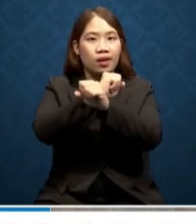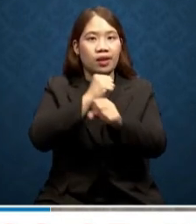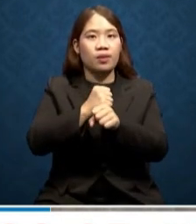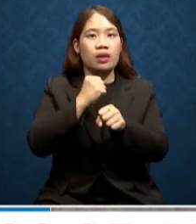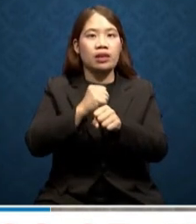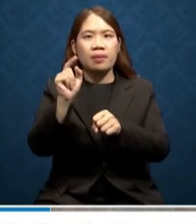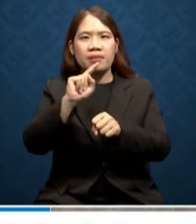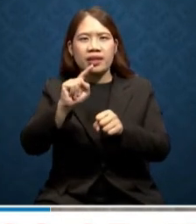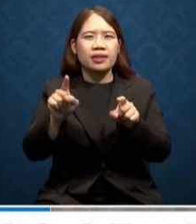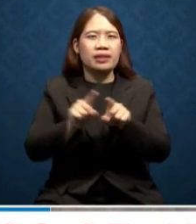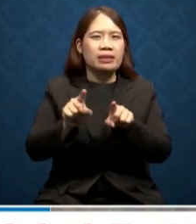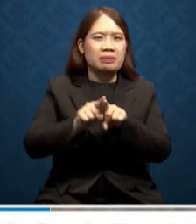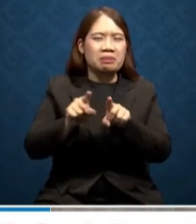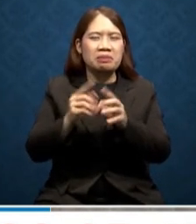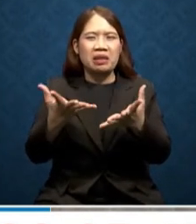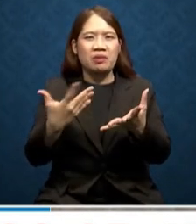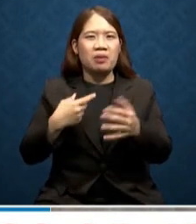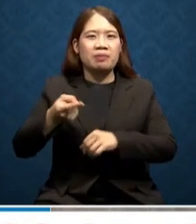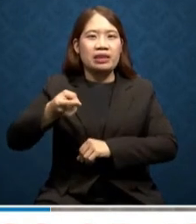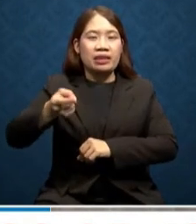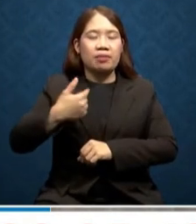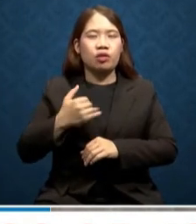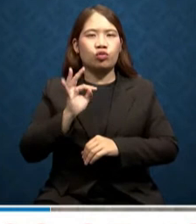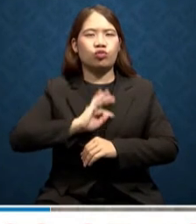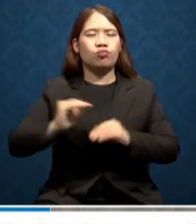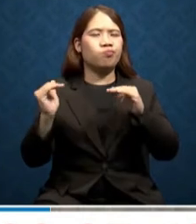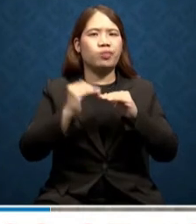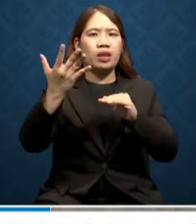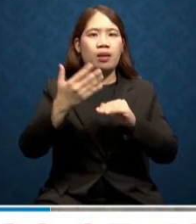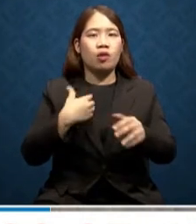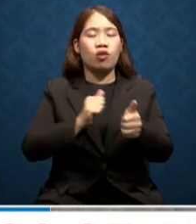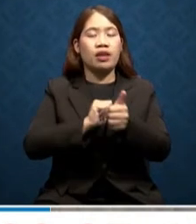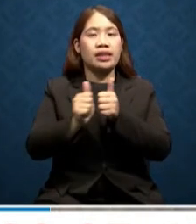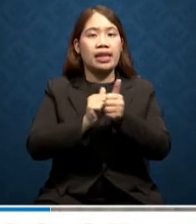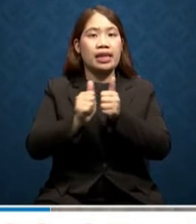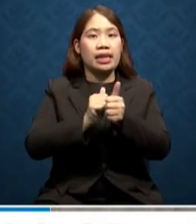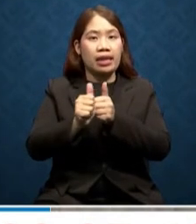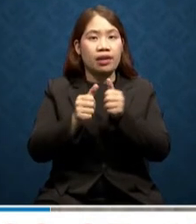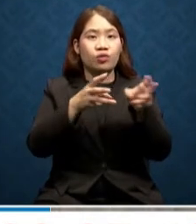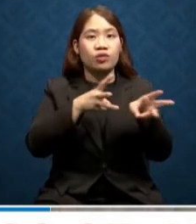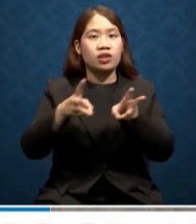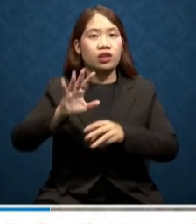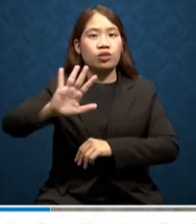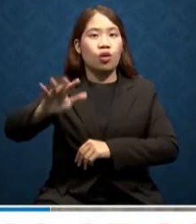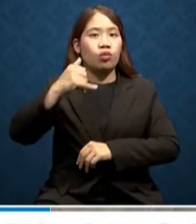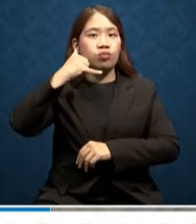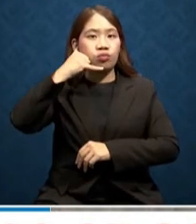อันเป็นการผูกขาดหรือก่อให้เกิดความไม่เป็นธรรมในการแข่งขันกิจการสื่อสารและโทรคมนาคม